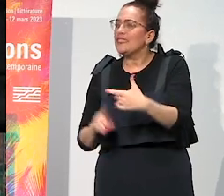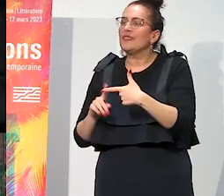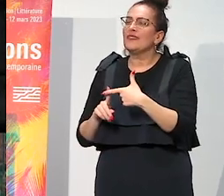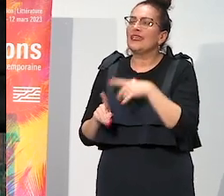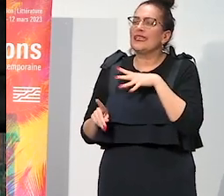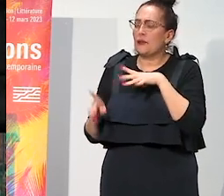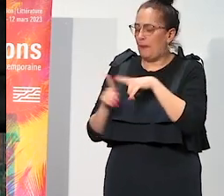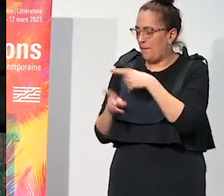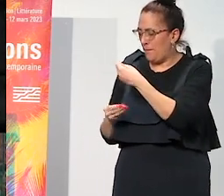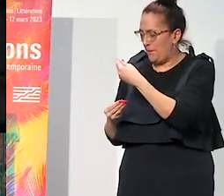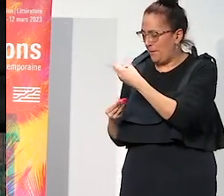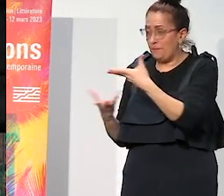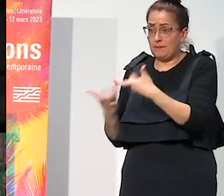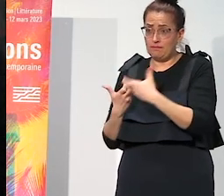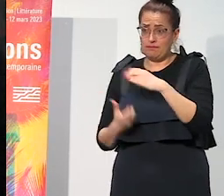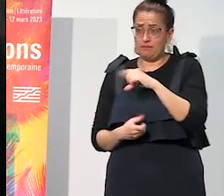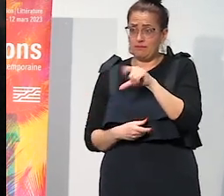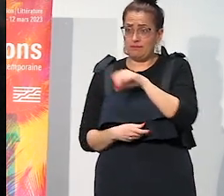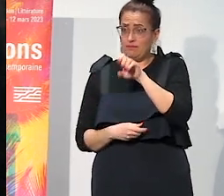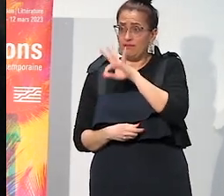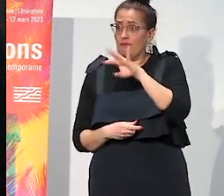qu'on célèbre actuellement, Colette.